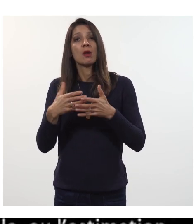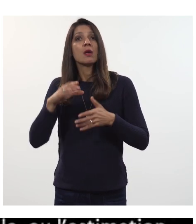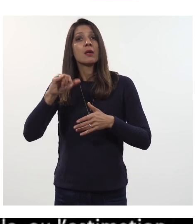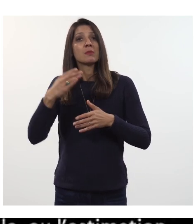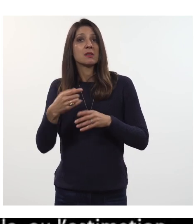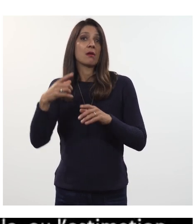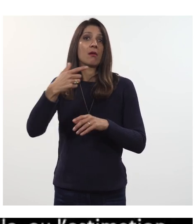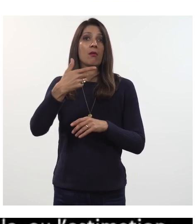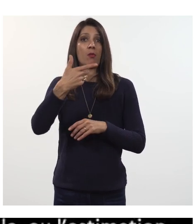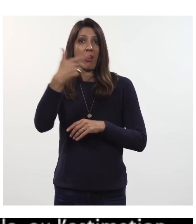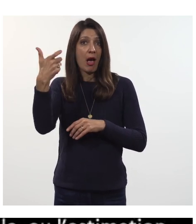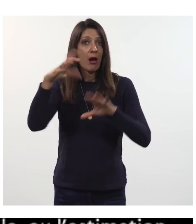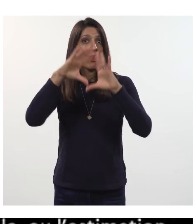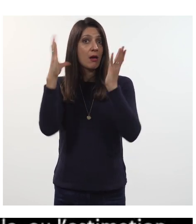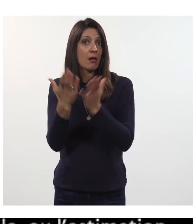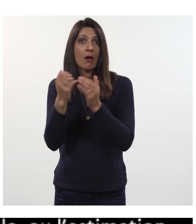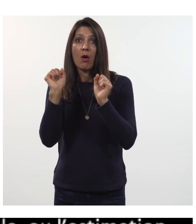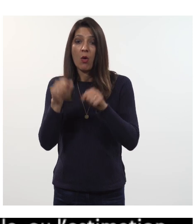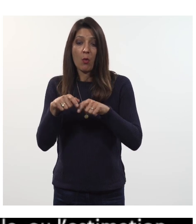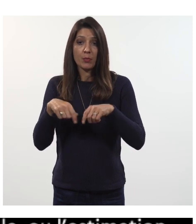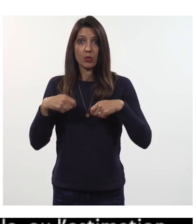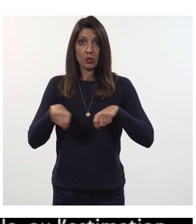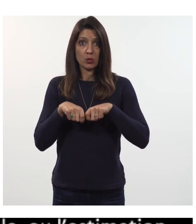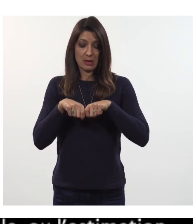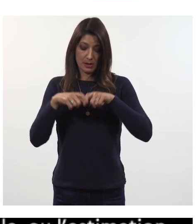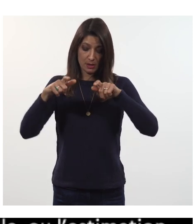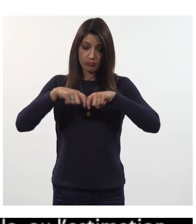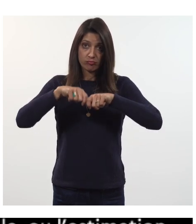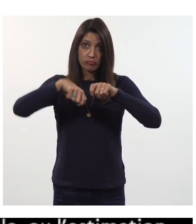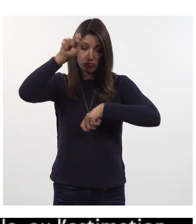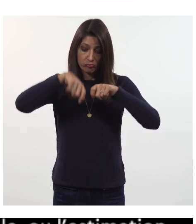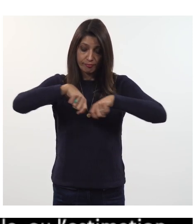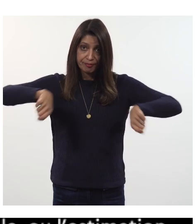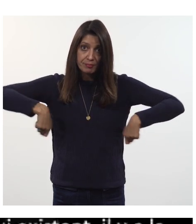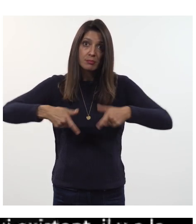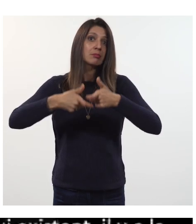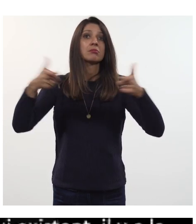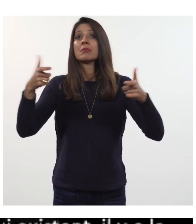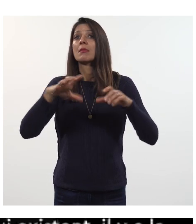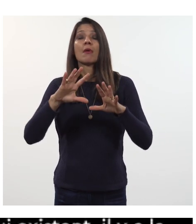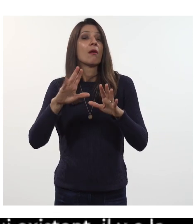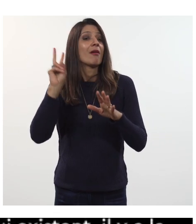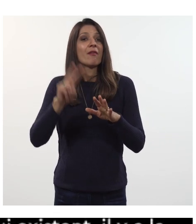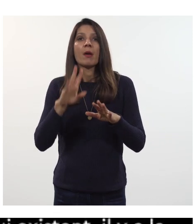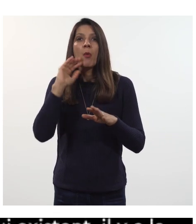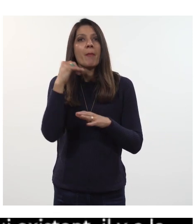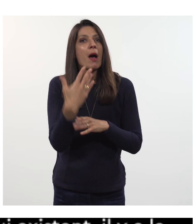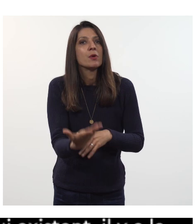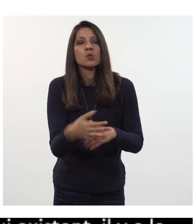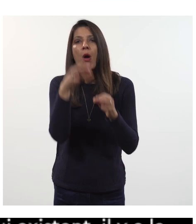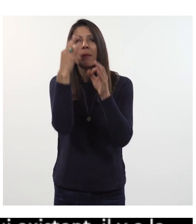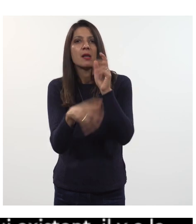mesures, hein, le périmètre au niveau du bras, la circonférence brachiale. Et il faudra évaluer les ingestats. Pas besoin de faire un